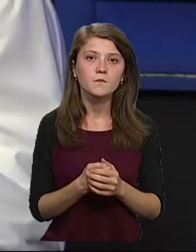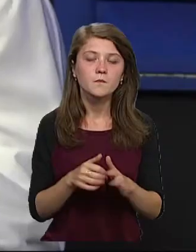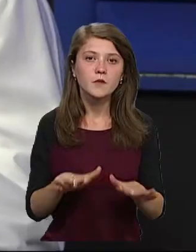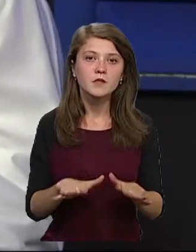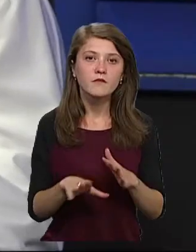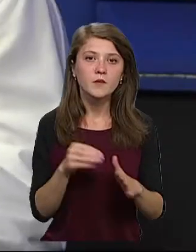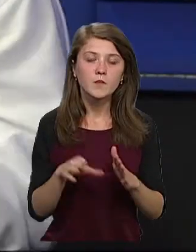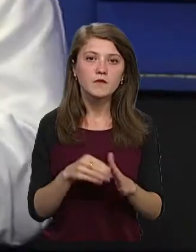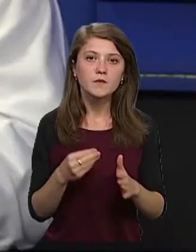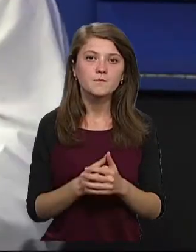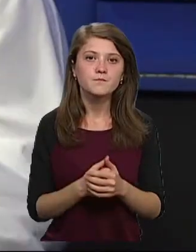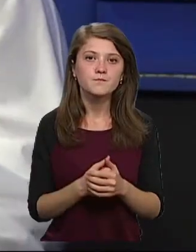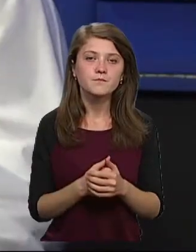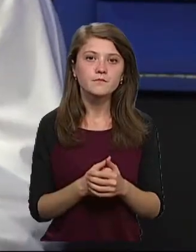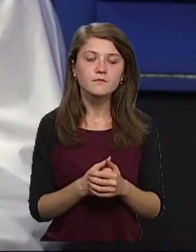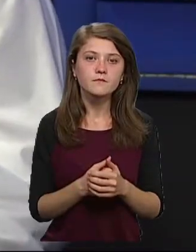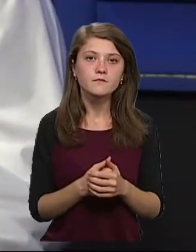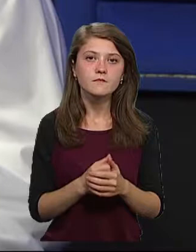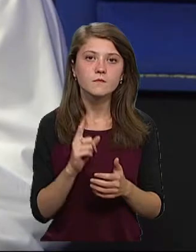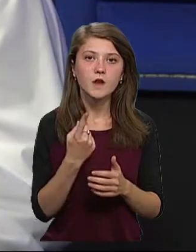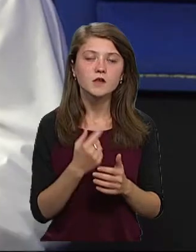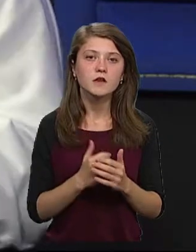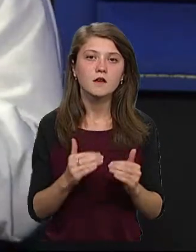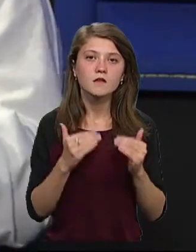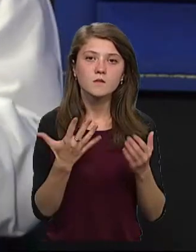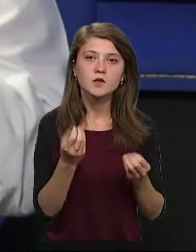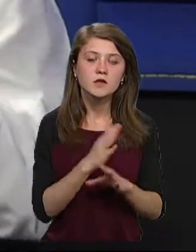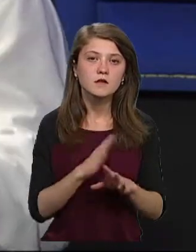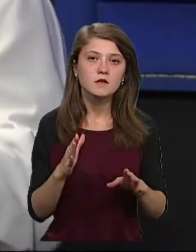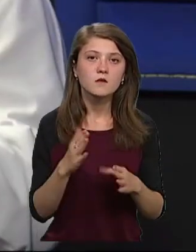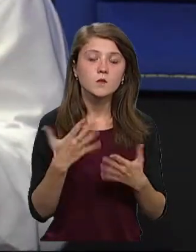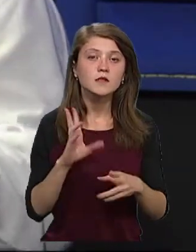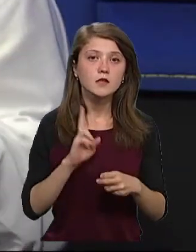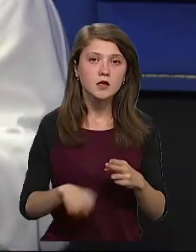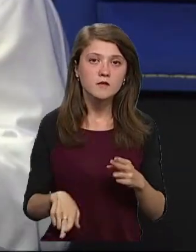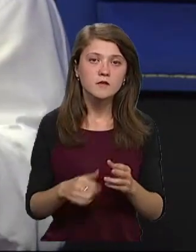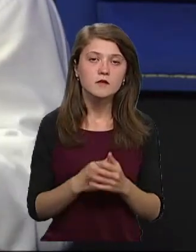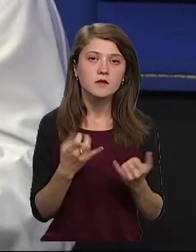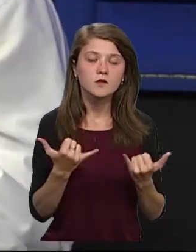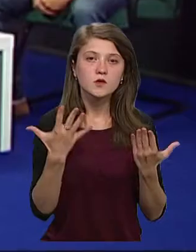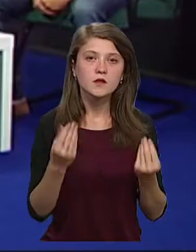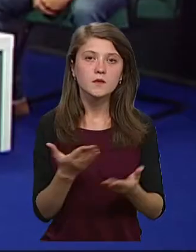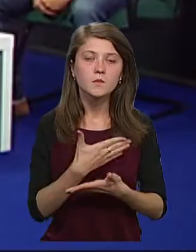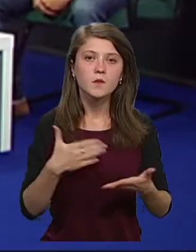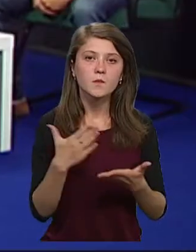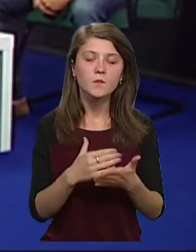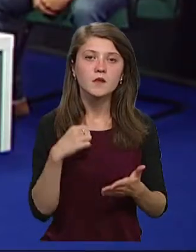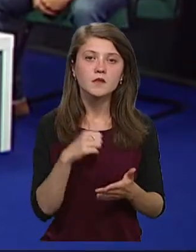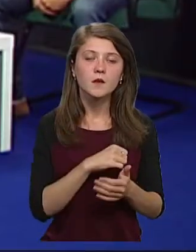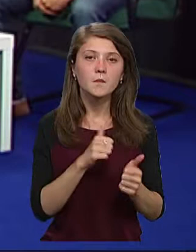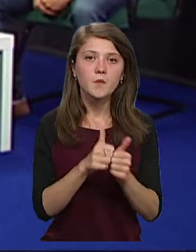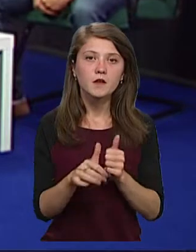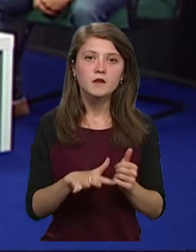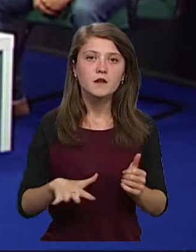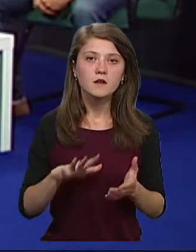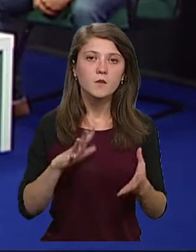місцевих виборів. Так, тобто, виходить, що у нас перший етап ще якби не завершився. Наш перший етап закінчився. Тобто на сьогоднішній день ми маємо насамперед об'єднані